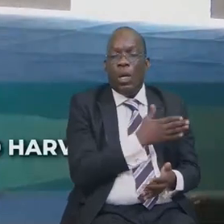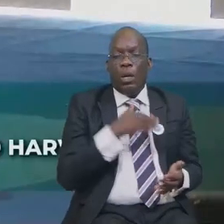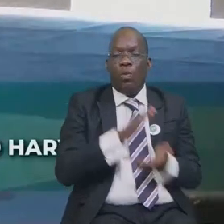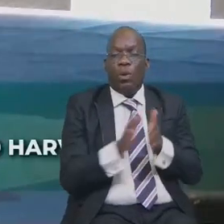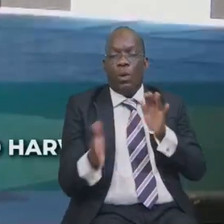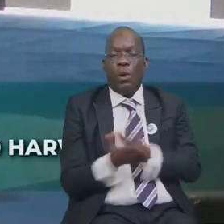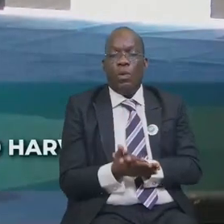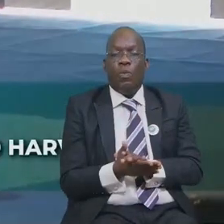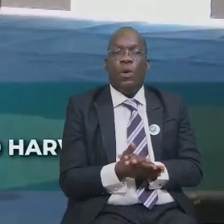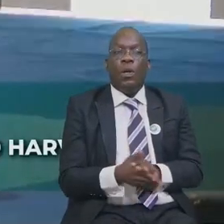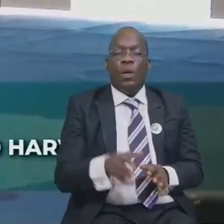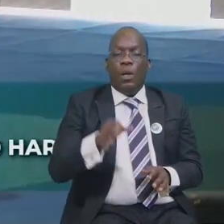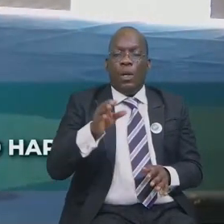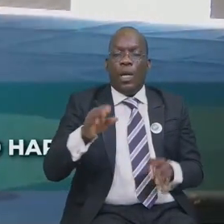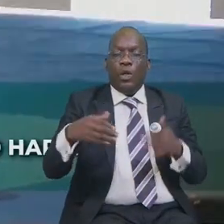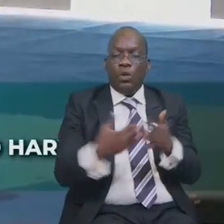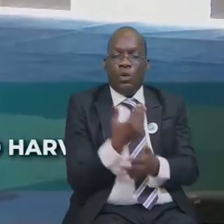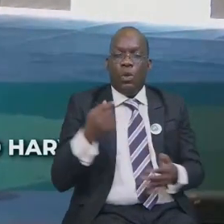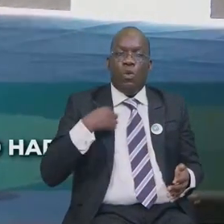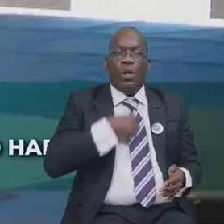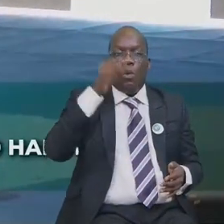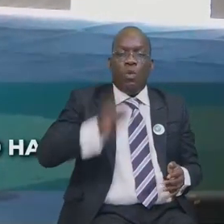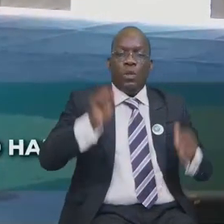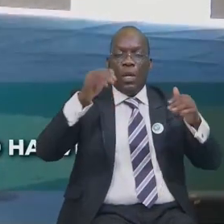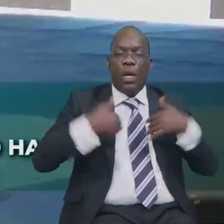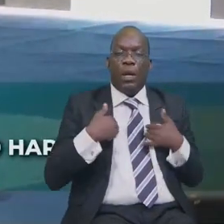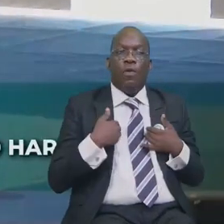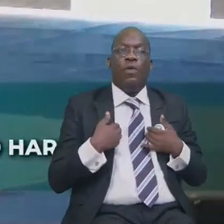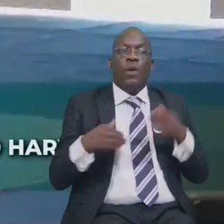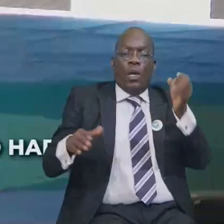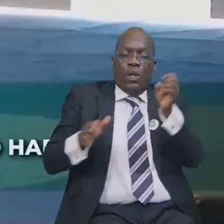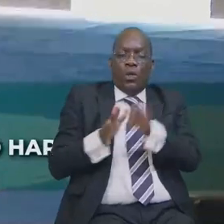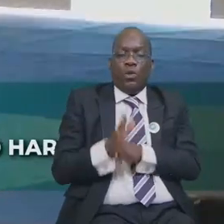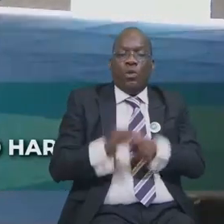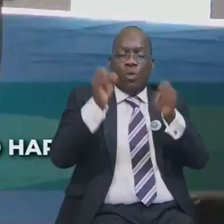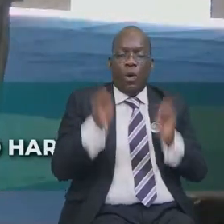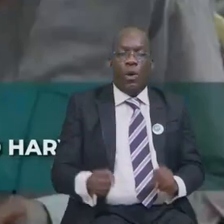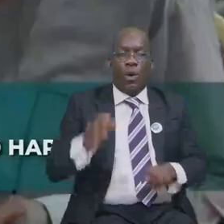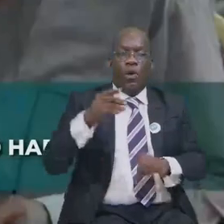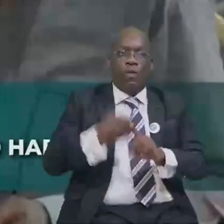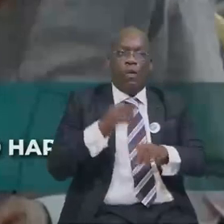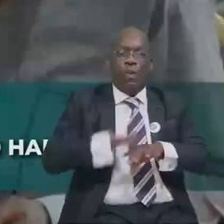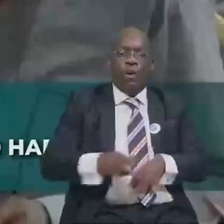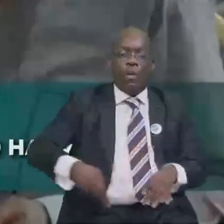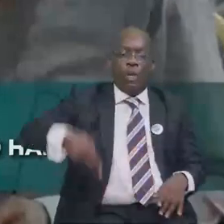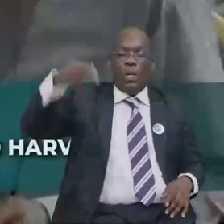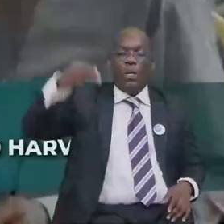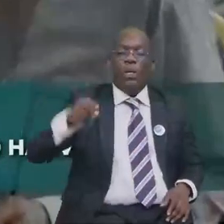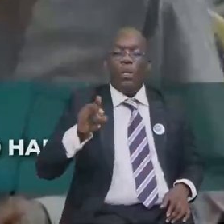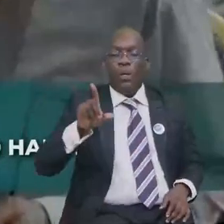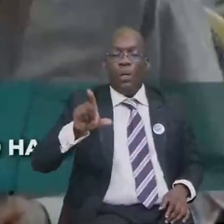nous devons avoir le revêtement de la puissance d'en haut. En Luc chapitre